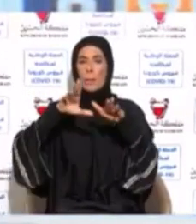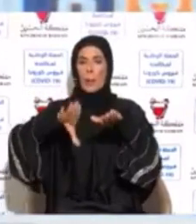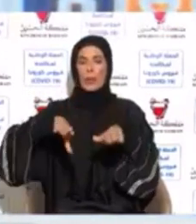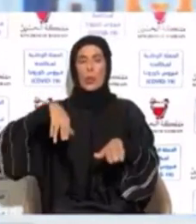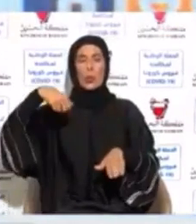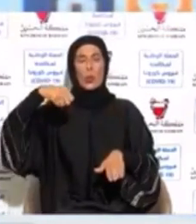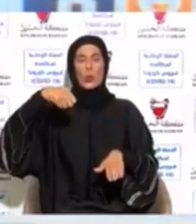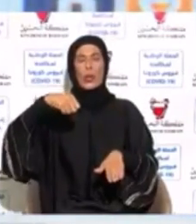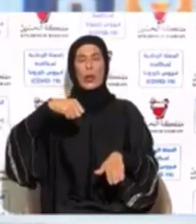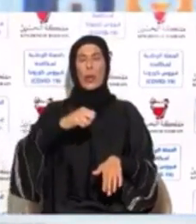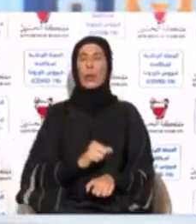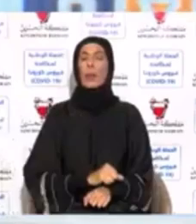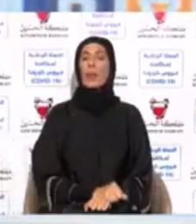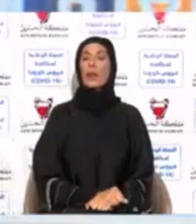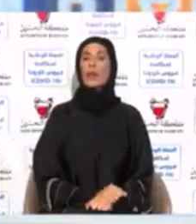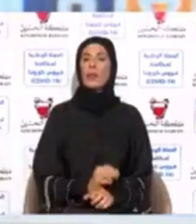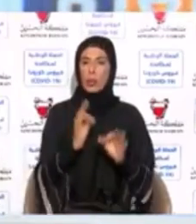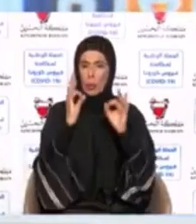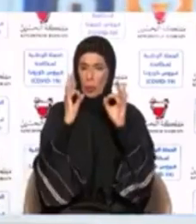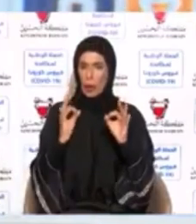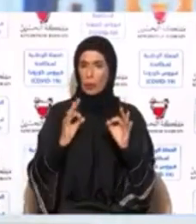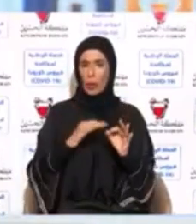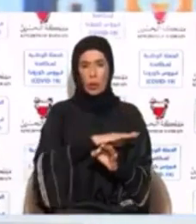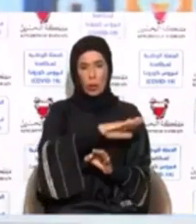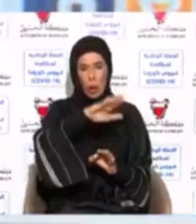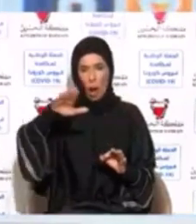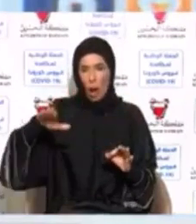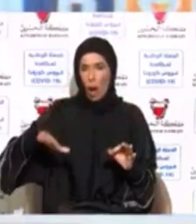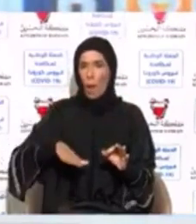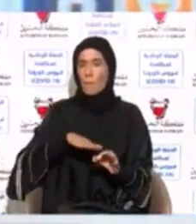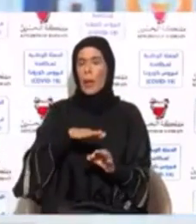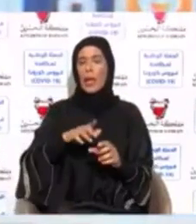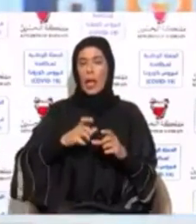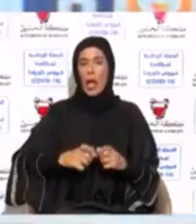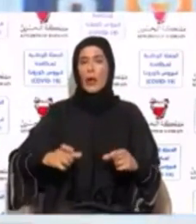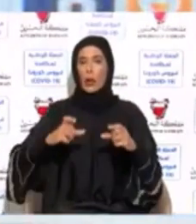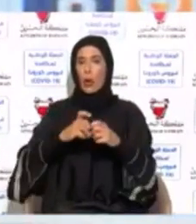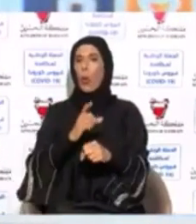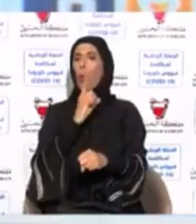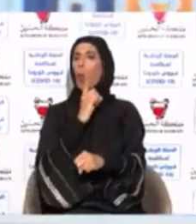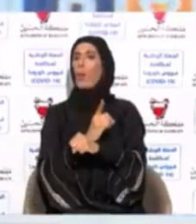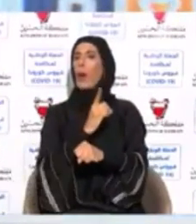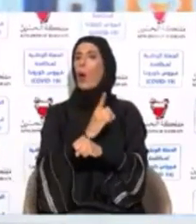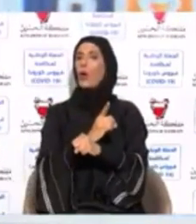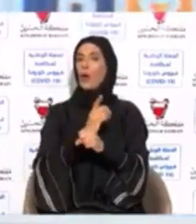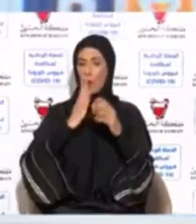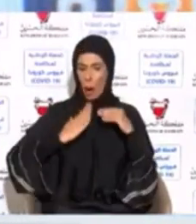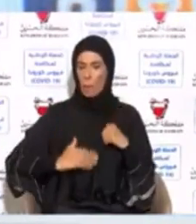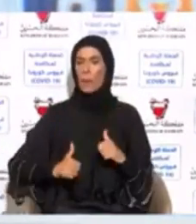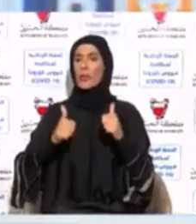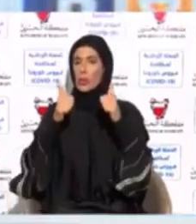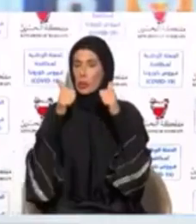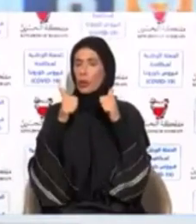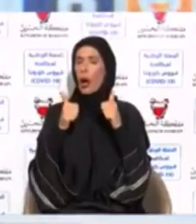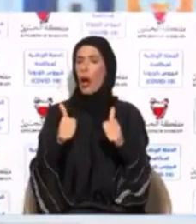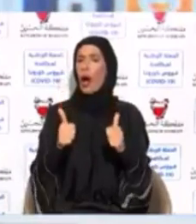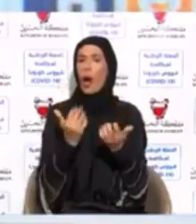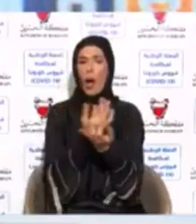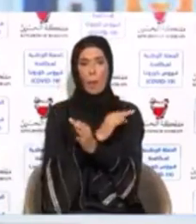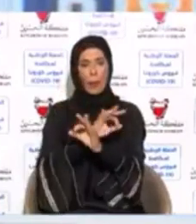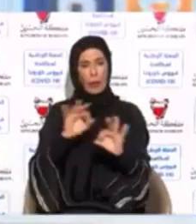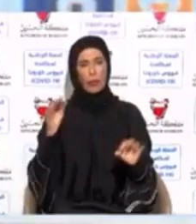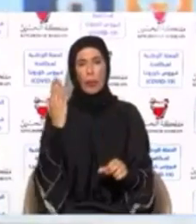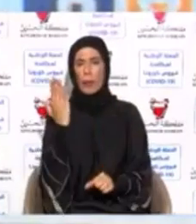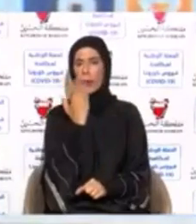لرئيس مجلس الوزراء للتأكد من سلامة الكوادر الإدارية والتعليمية والفنية